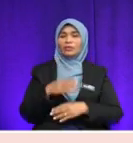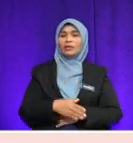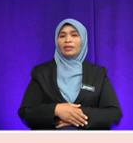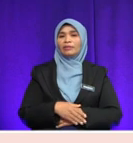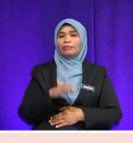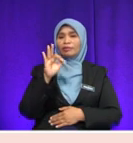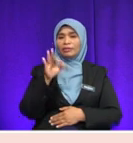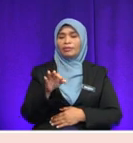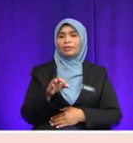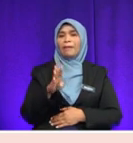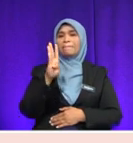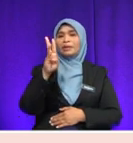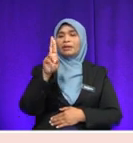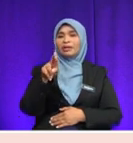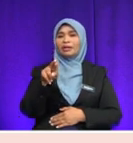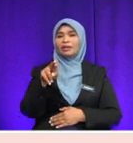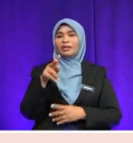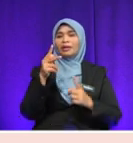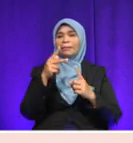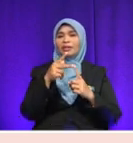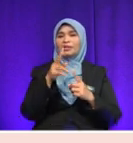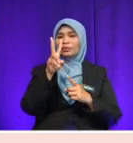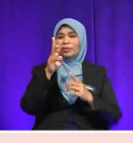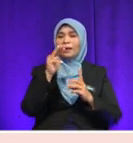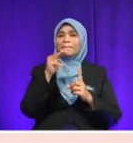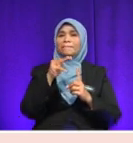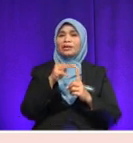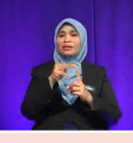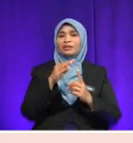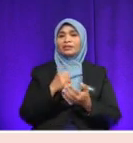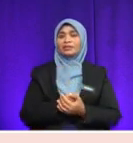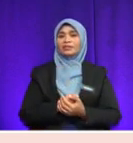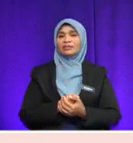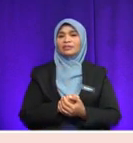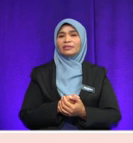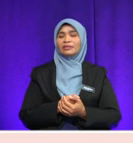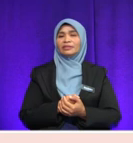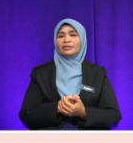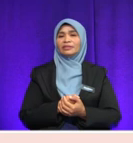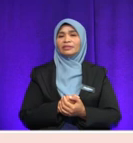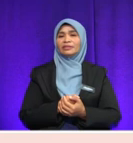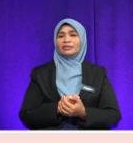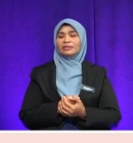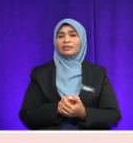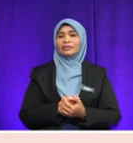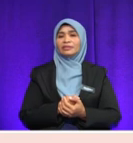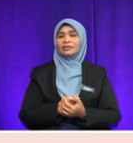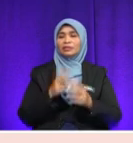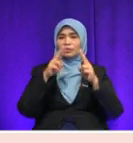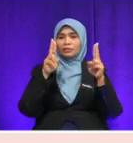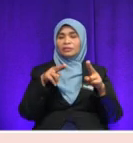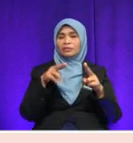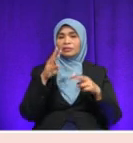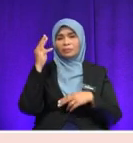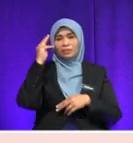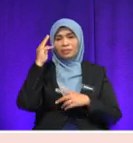tepat sekali dua markah untuk Anda ya seterusnya Hah kita tengok pula uji Minda yang